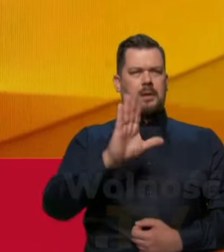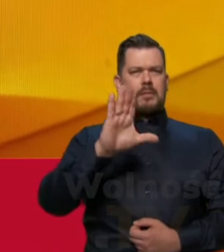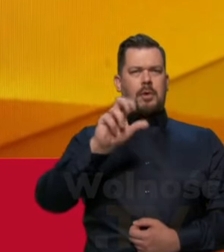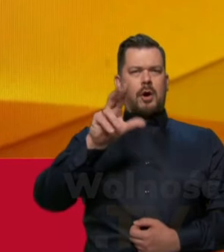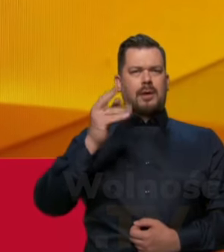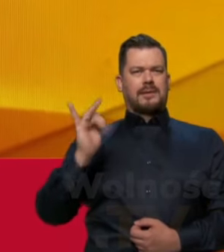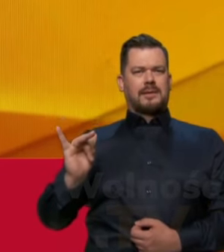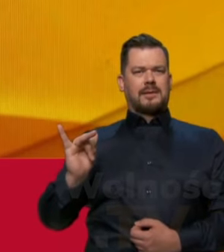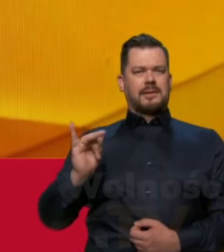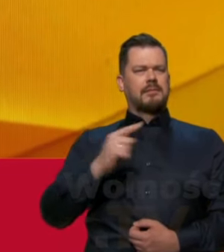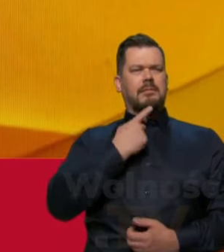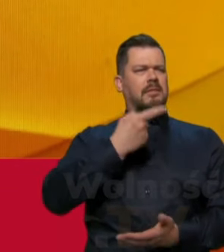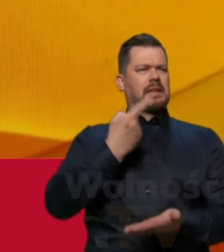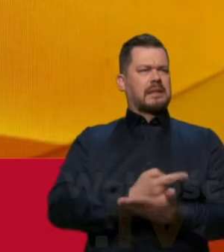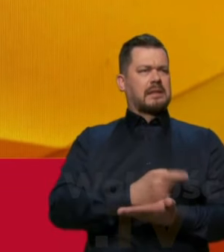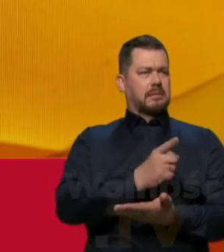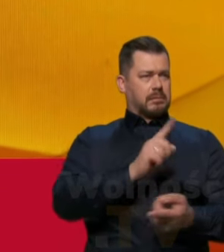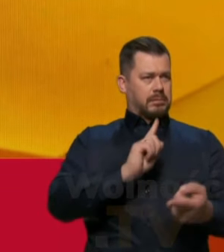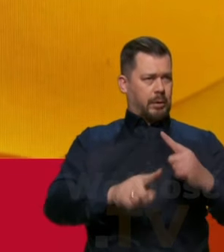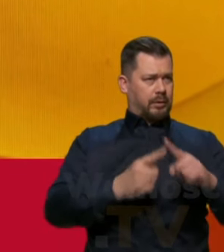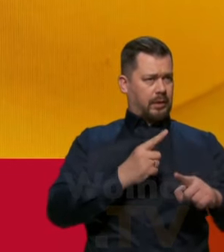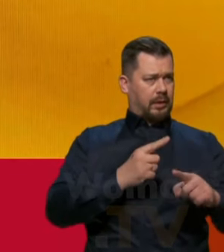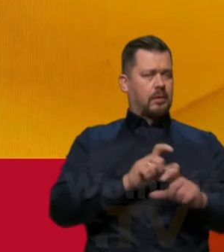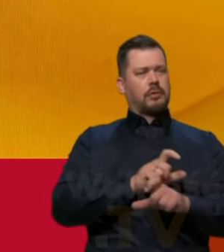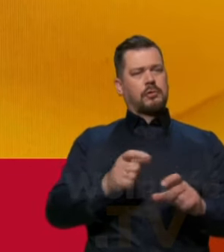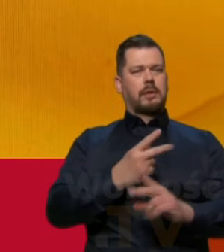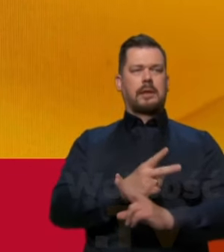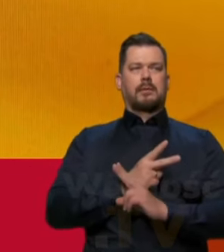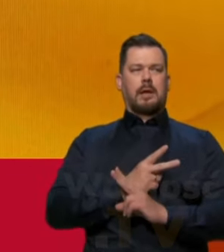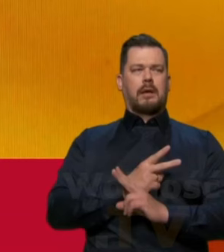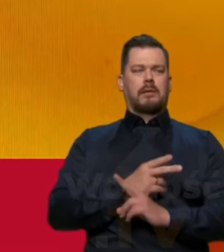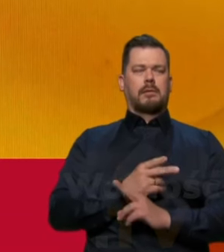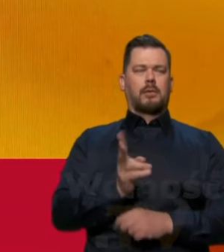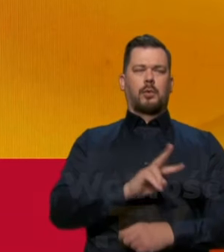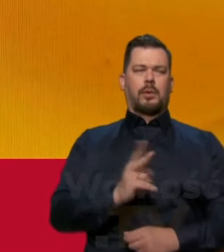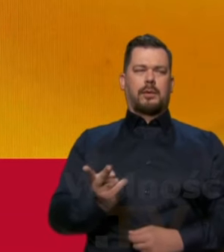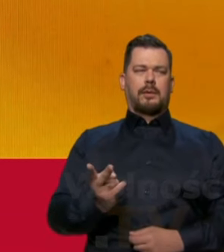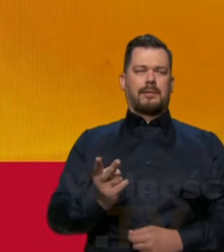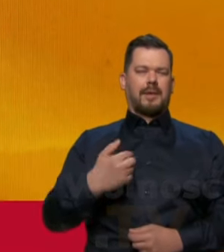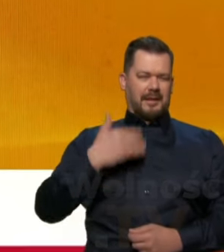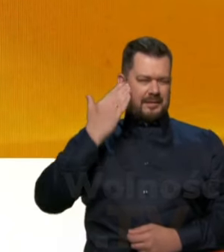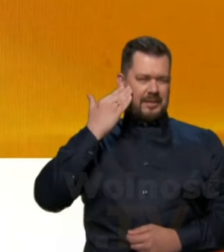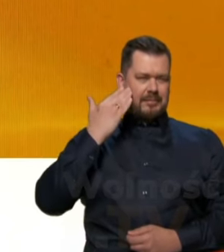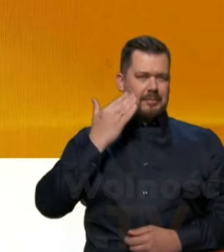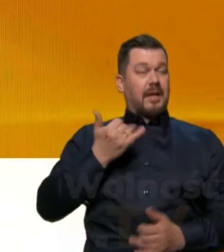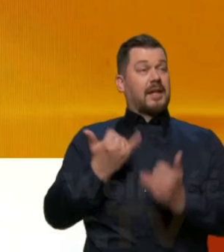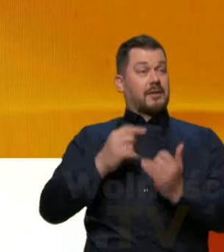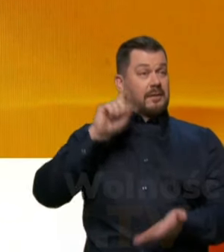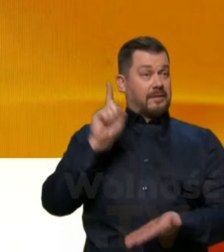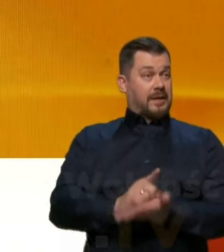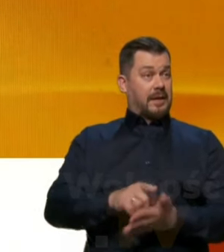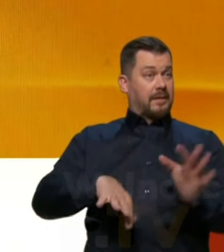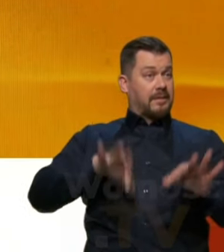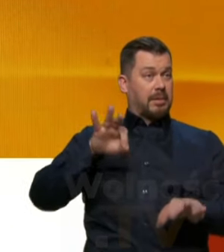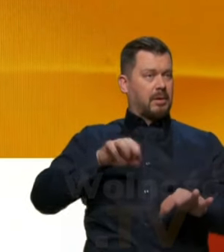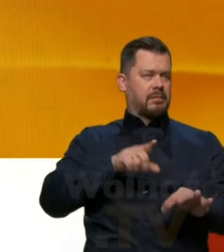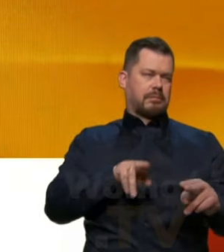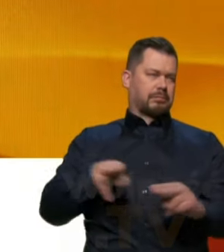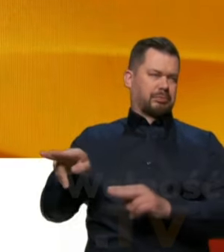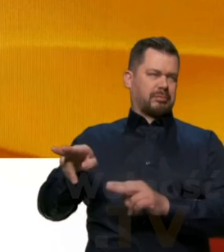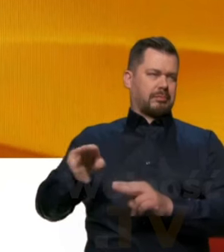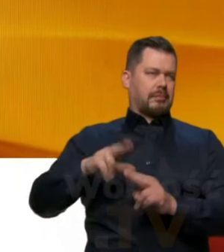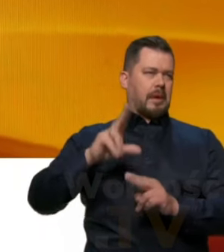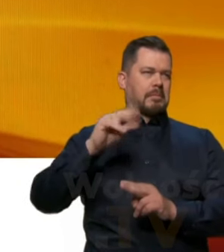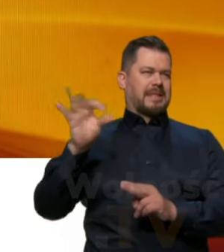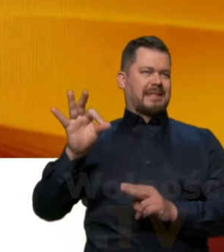Bocheńskiego, bo musi się pan zdecydować, czy jest pan politykiem, czy jest pan niezależnym urzędnikiem. Wszyscy wiemy, że gdyby pan wygrał wybory, to tak naprawdę decyzje by